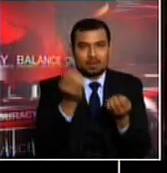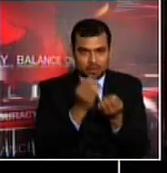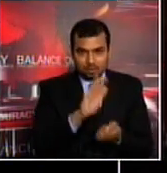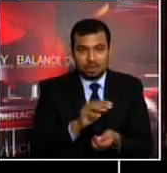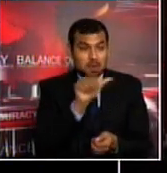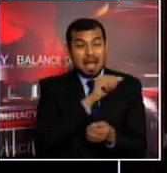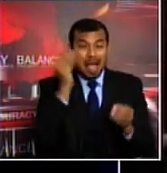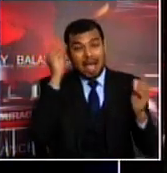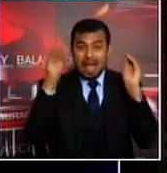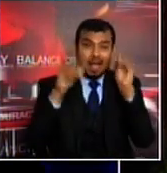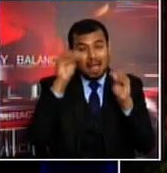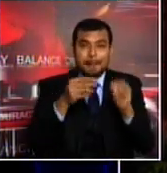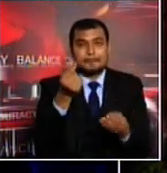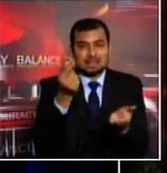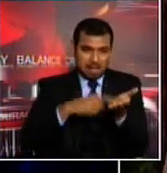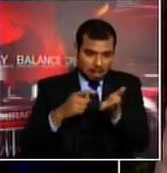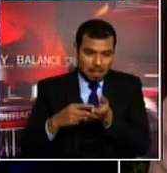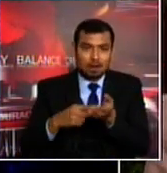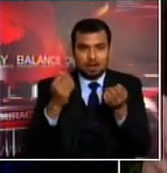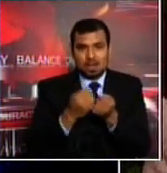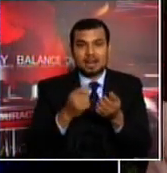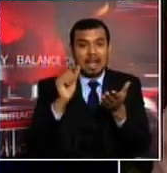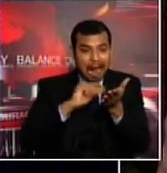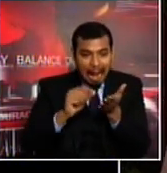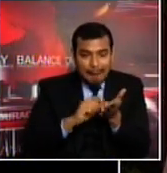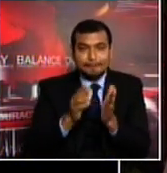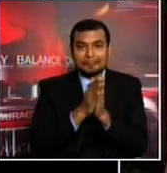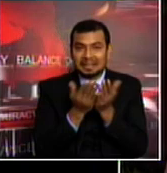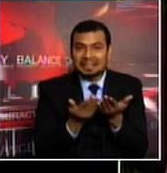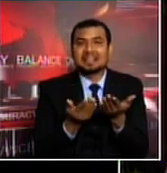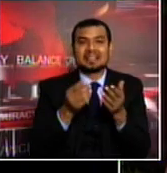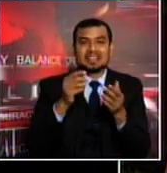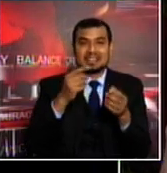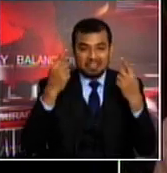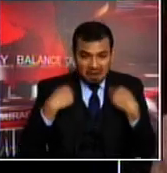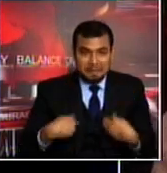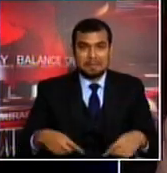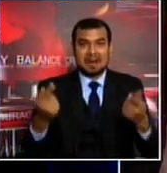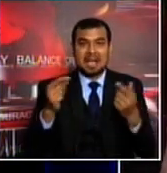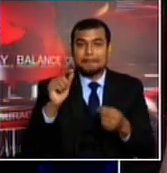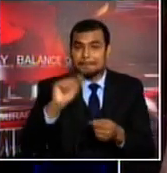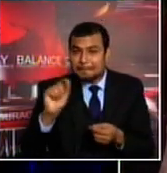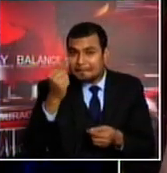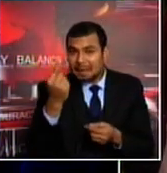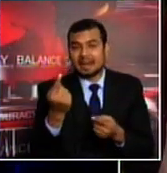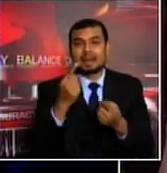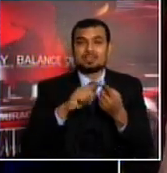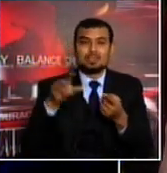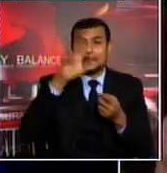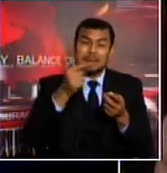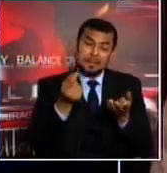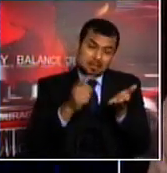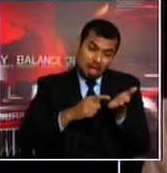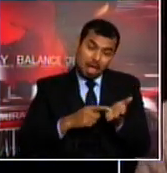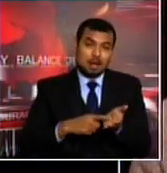शुल्क लिने, मनपरी शुल्क लिने, कपी डट पेनदेखि लिएर ड्रेसदेखि लिएर अनावश्यक अनावश्यक शुल्कहरूको पनि शुल्क लिने कुरा,